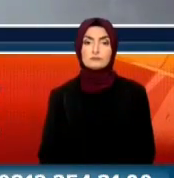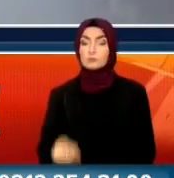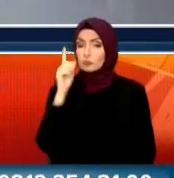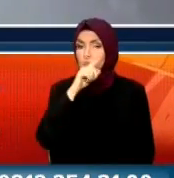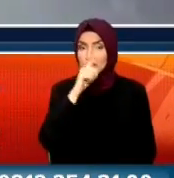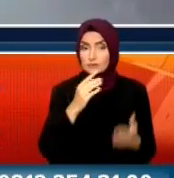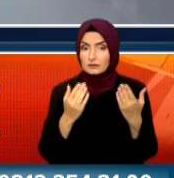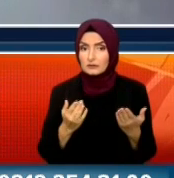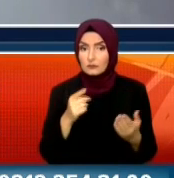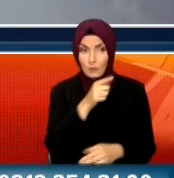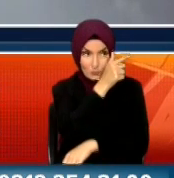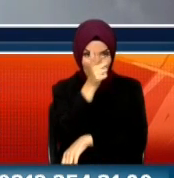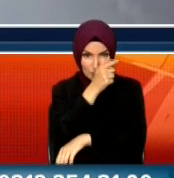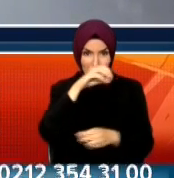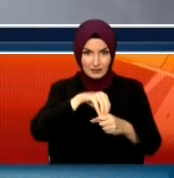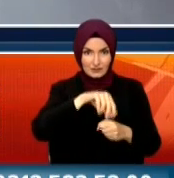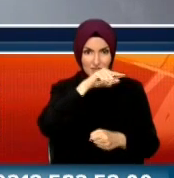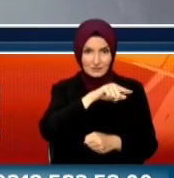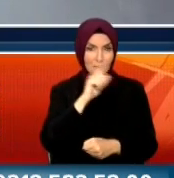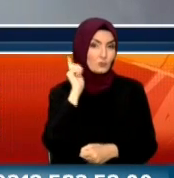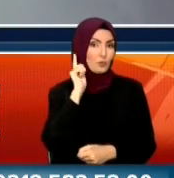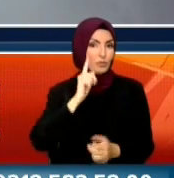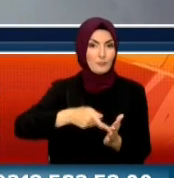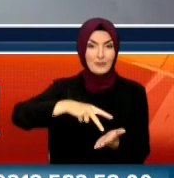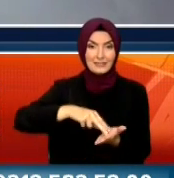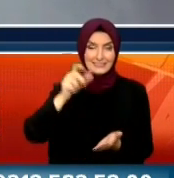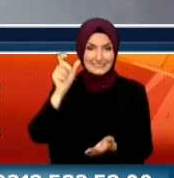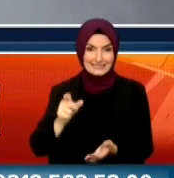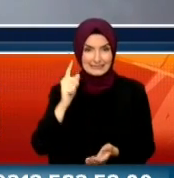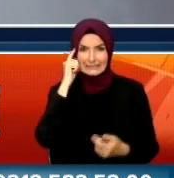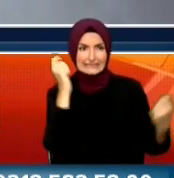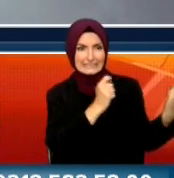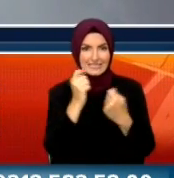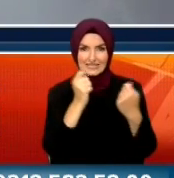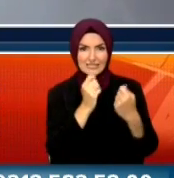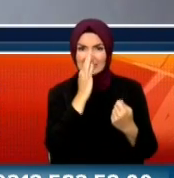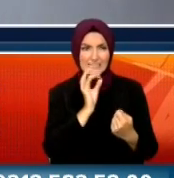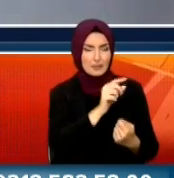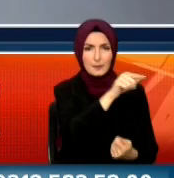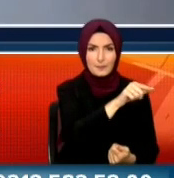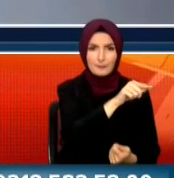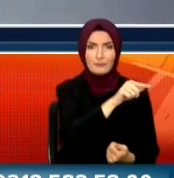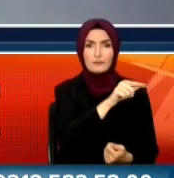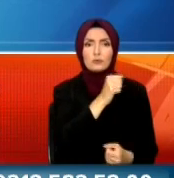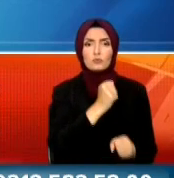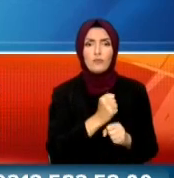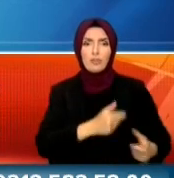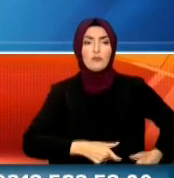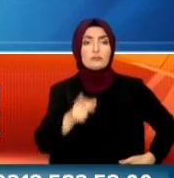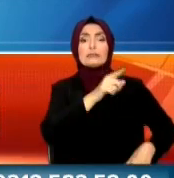Çünkü o görüntülerde ünlü modelin tartıştığı kişi iddiaya göre mekanın güvenlik görevlileri değil, erkek arkadaşı Baran